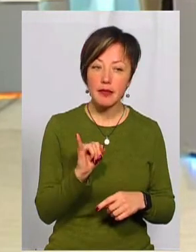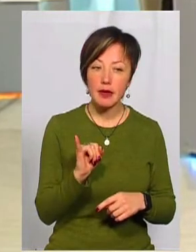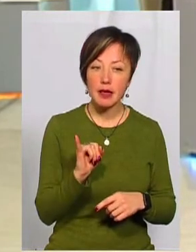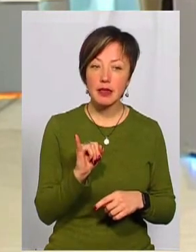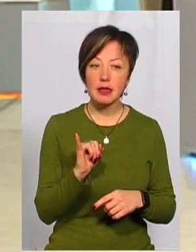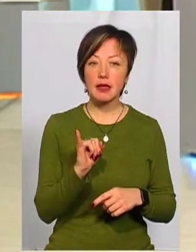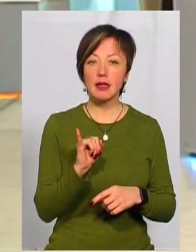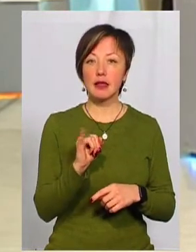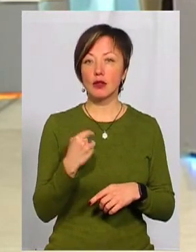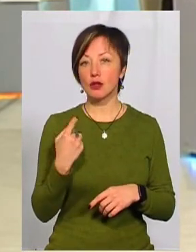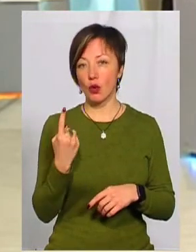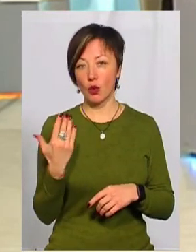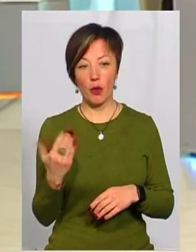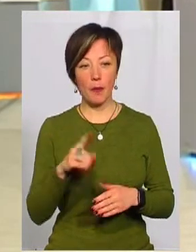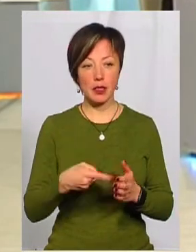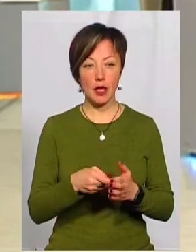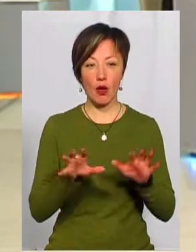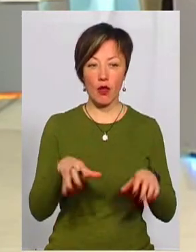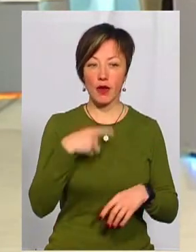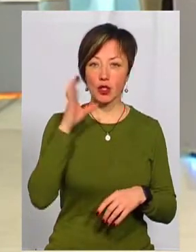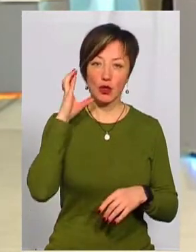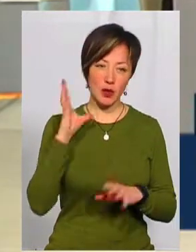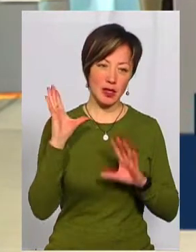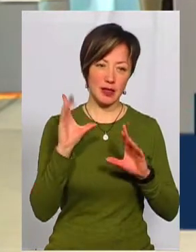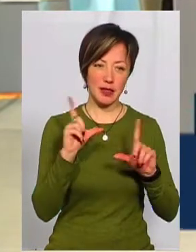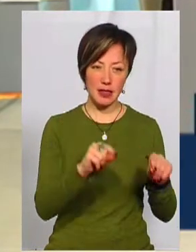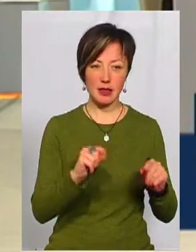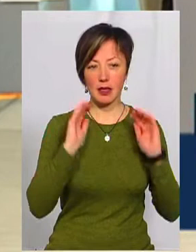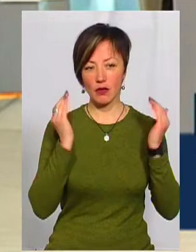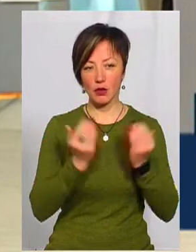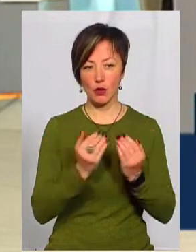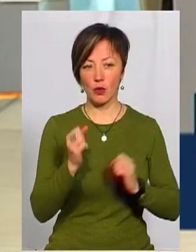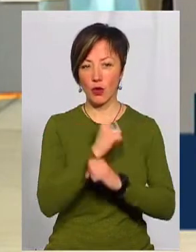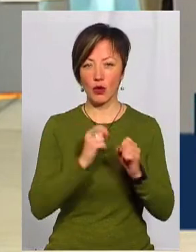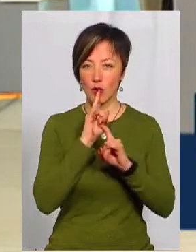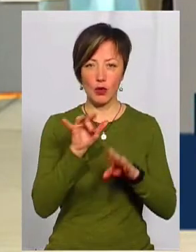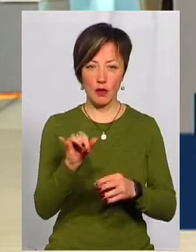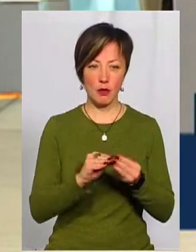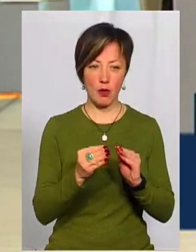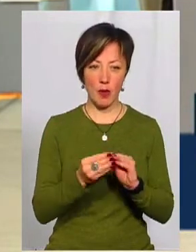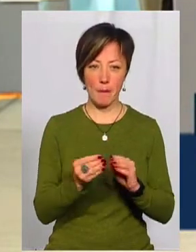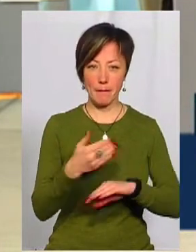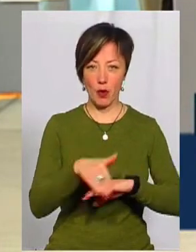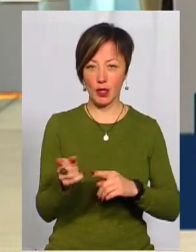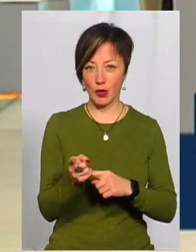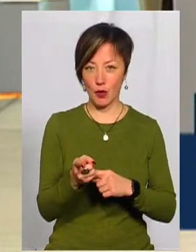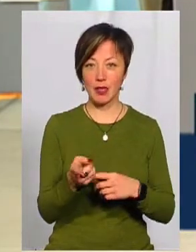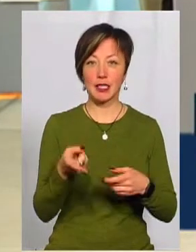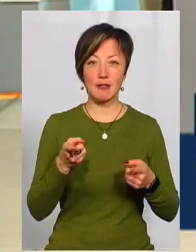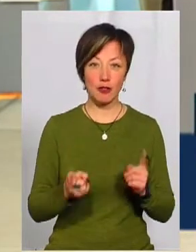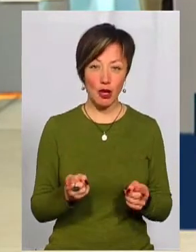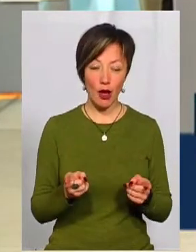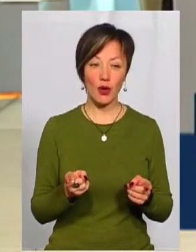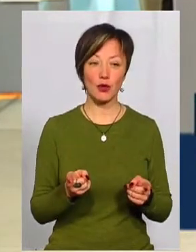теж з одної сторони міський голова каже, слухайте, так їдьте на автономному ходу і не буде у вас ніяких проблем по Тернопільській. Ну і